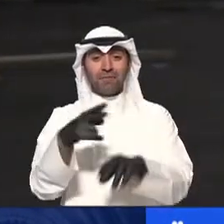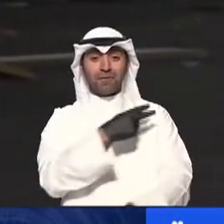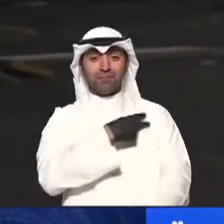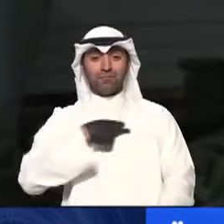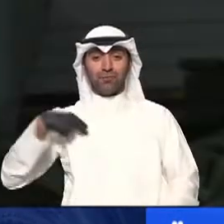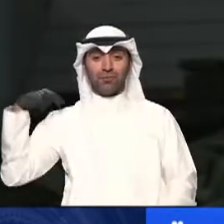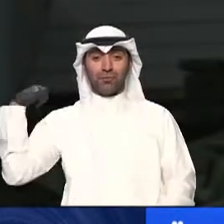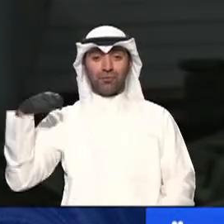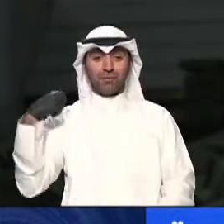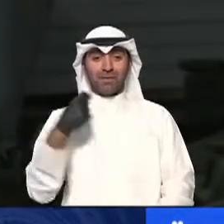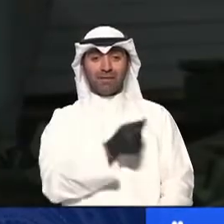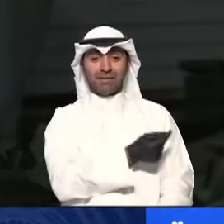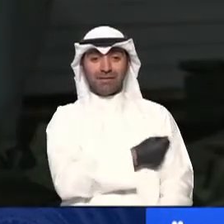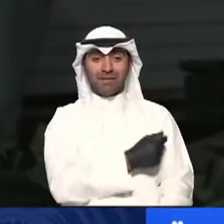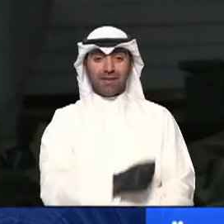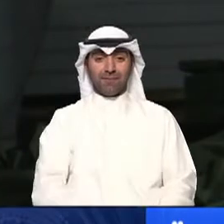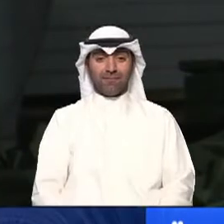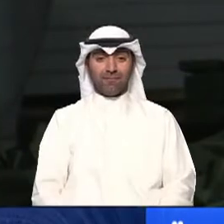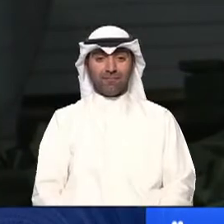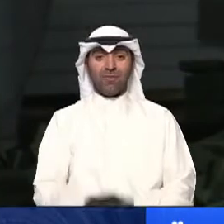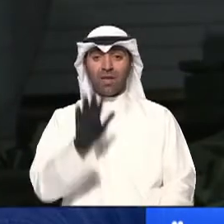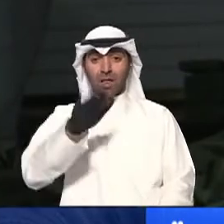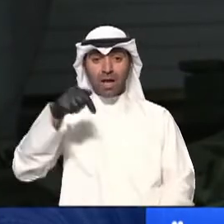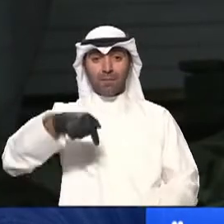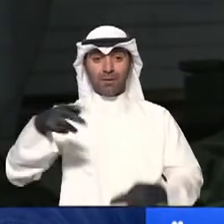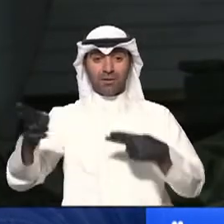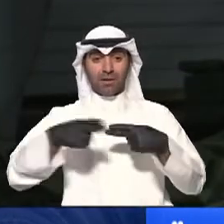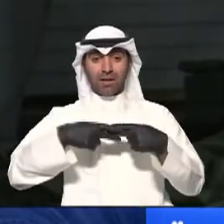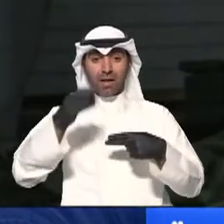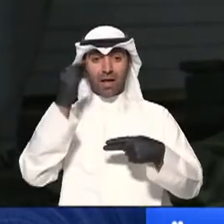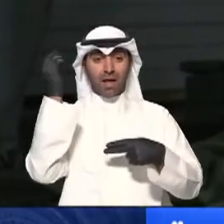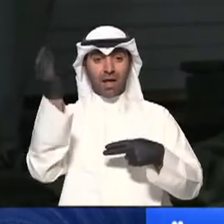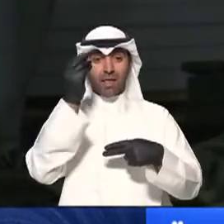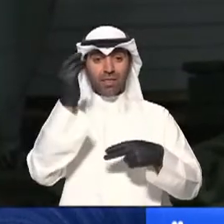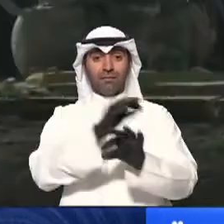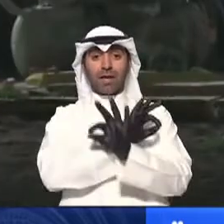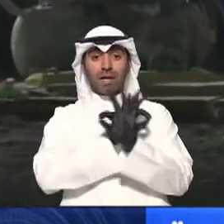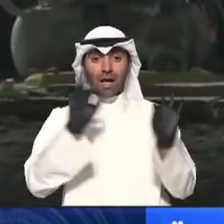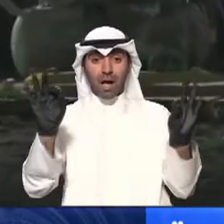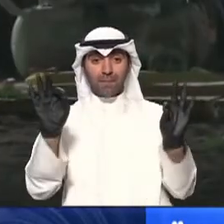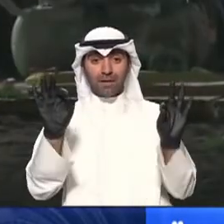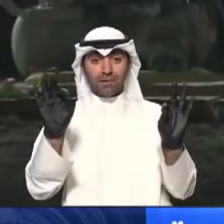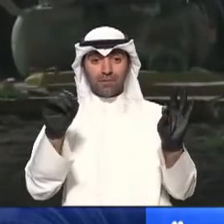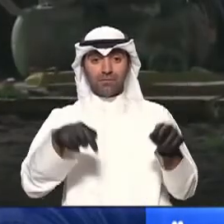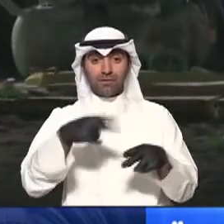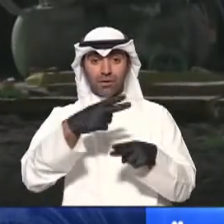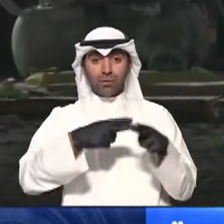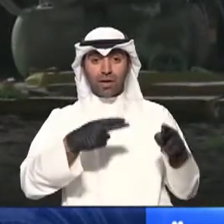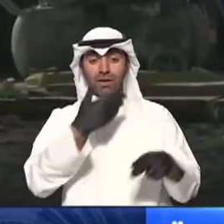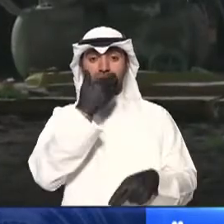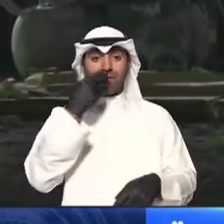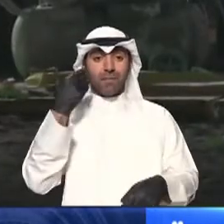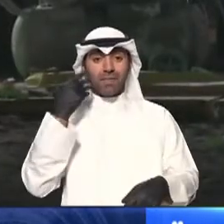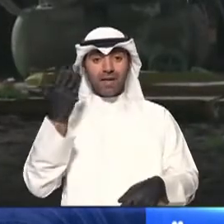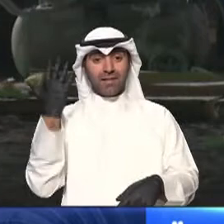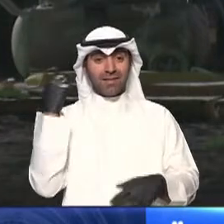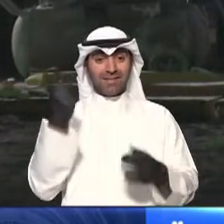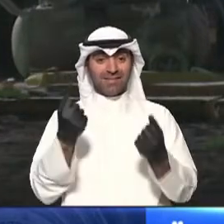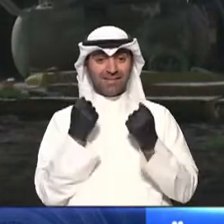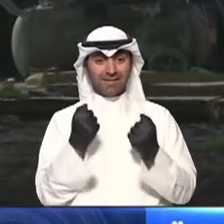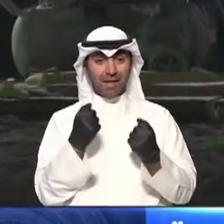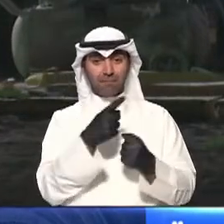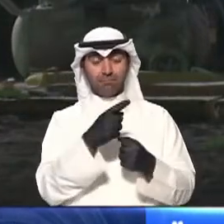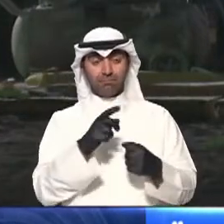تزامن تنفيذ المشروع مع الحظر الكلي وشهر رمضان المبارك والصعوبة في الحصول على العمالة المناسبة ومواد